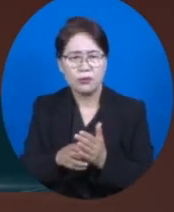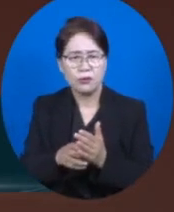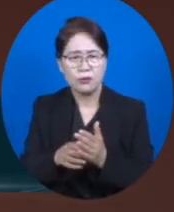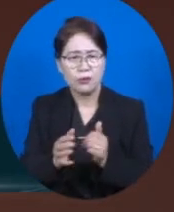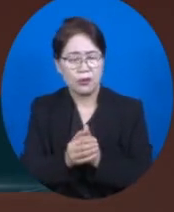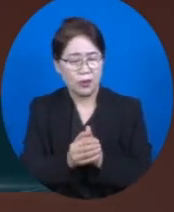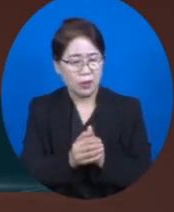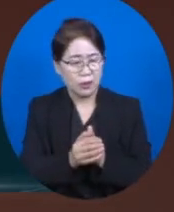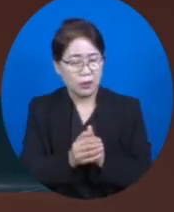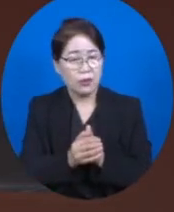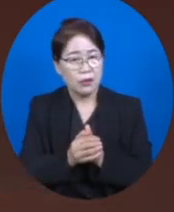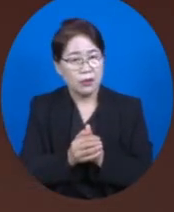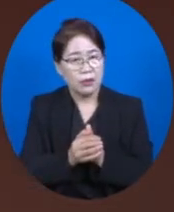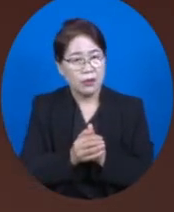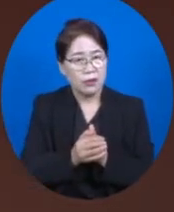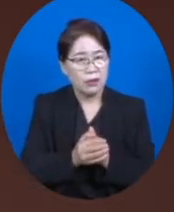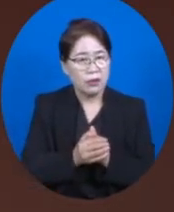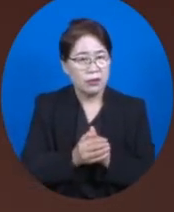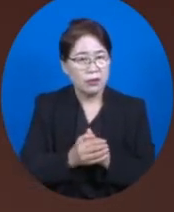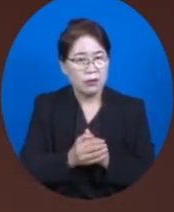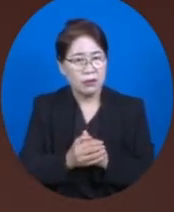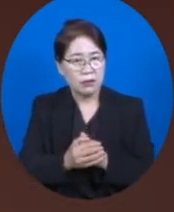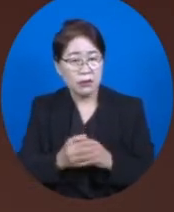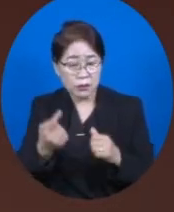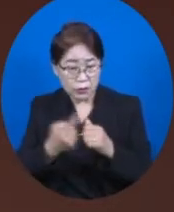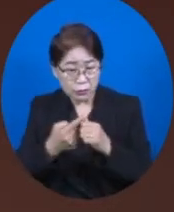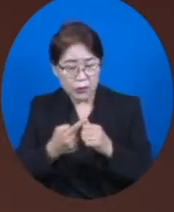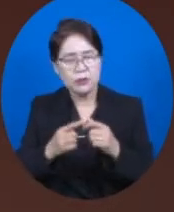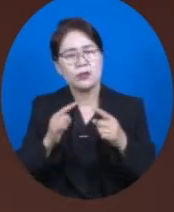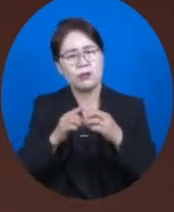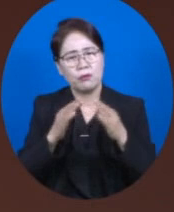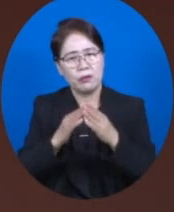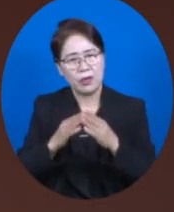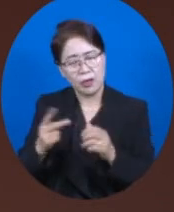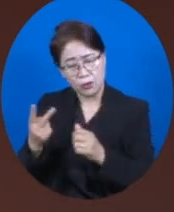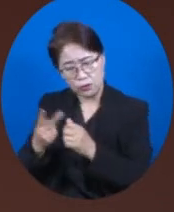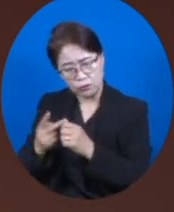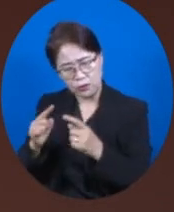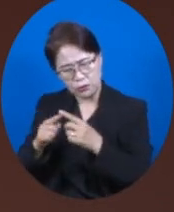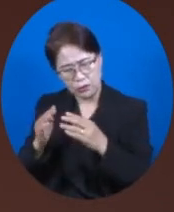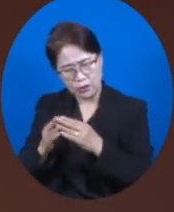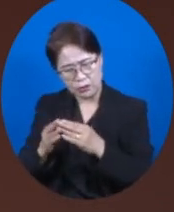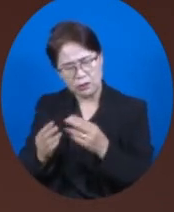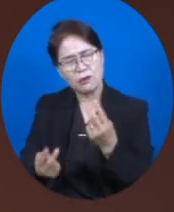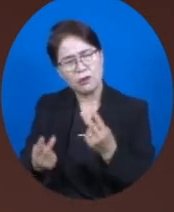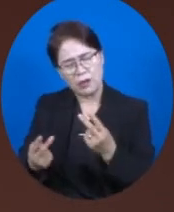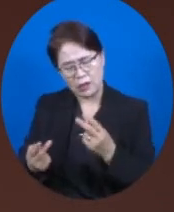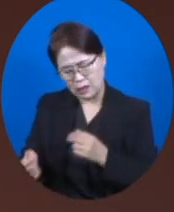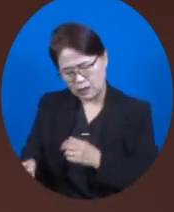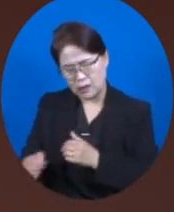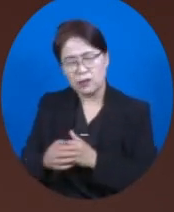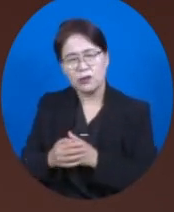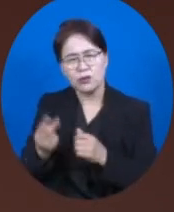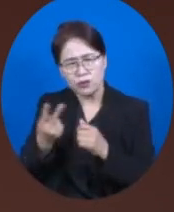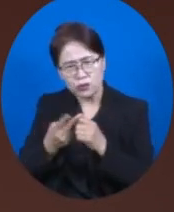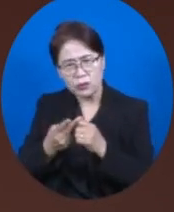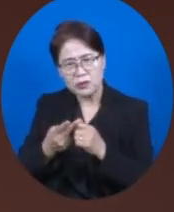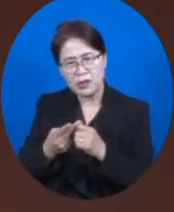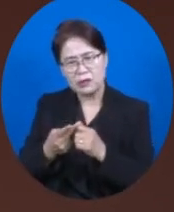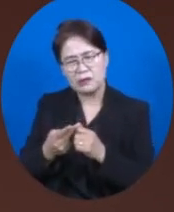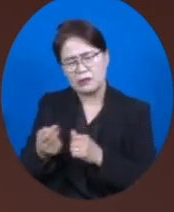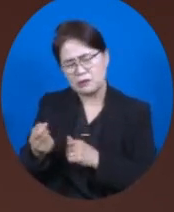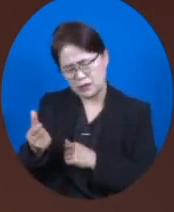솔로몬의 성전과 지금 짓고자 하는 성전을 비교해 보게 되면 너무나 작고 초라하게 보였다는